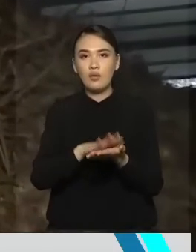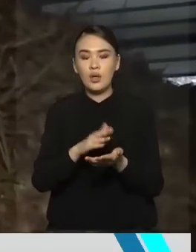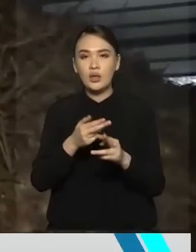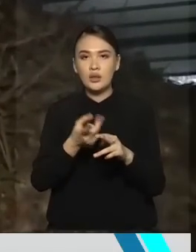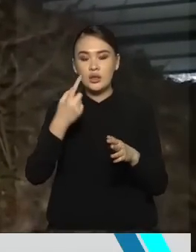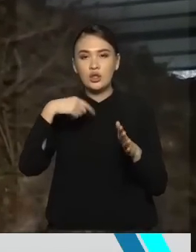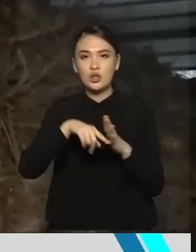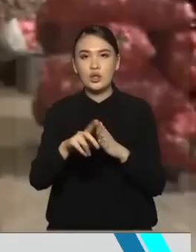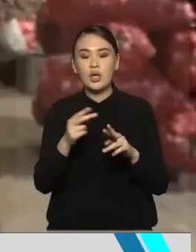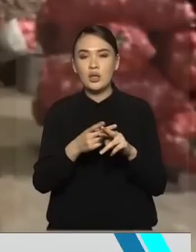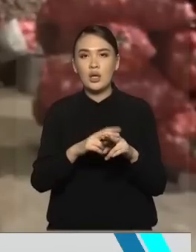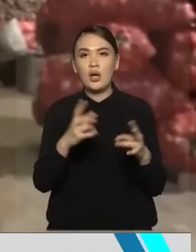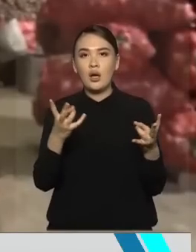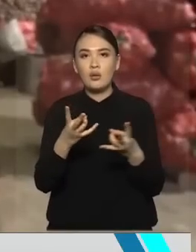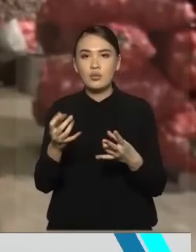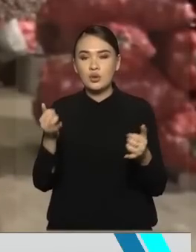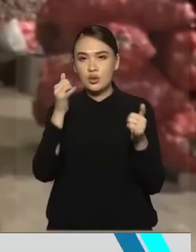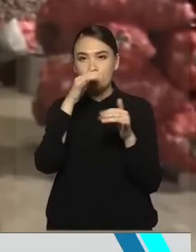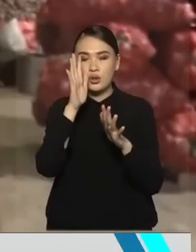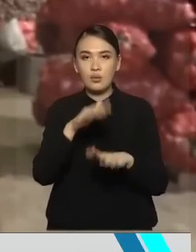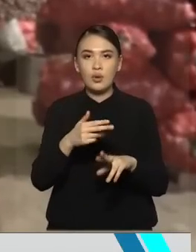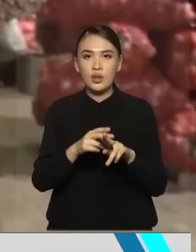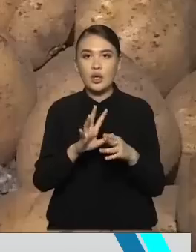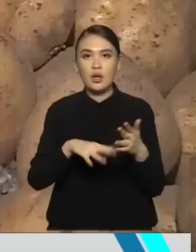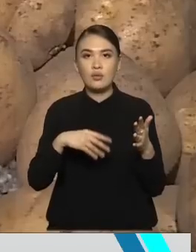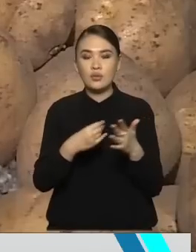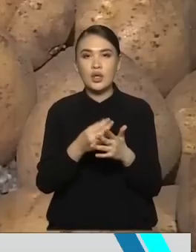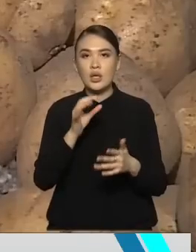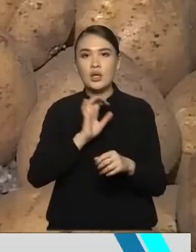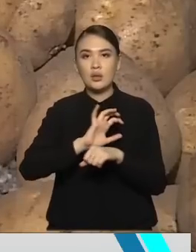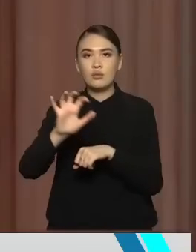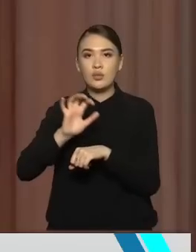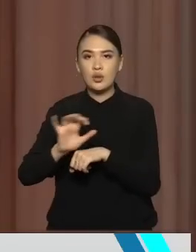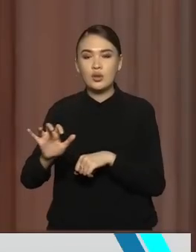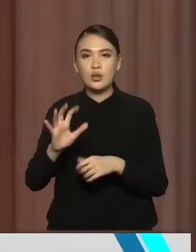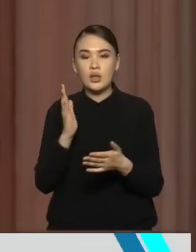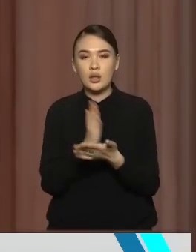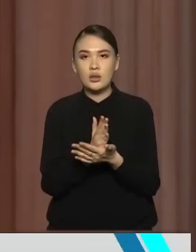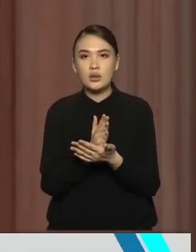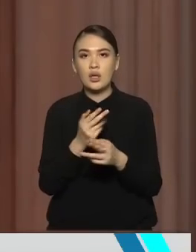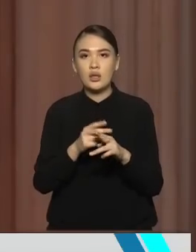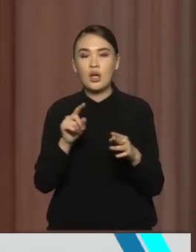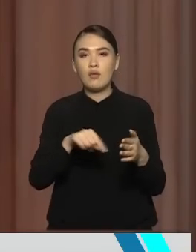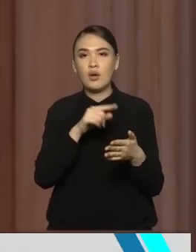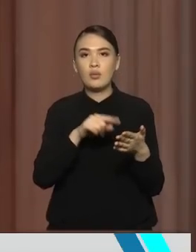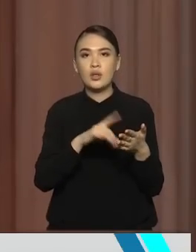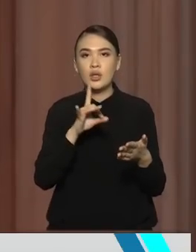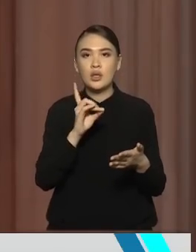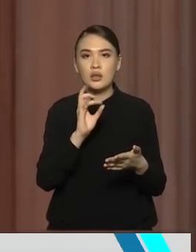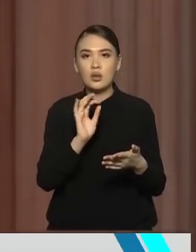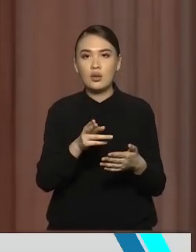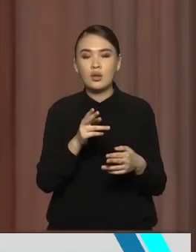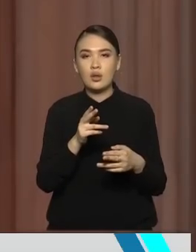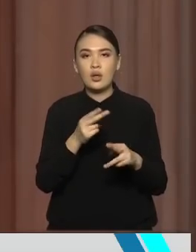ішкі сұранысты қамтамасыз ете алмай отыр. Әлі күнге импортқа тәуелдіміз. Вопросу насыщения рынка отечественной